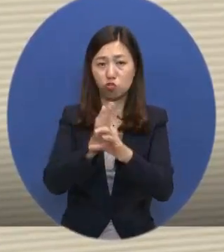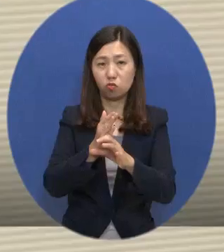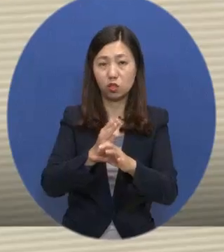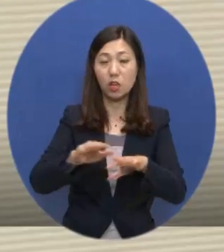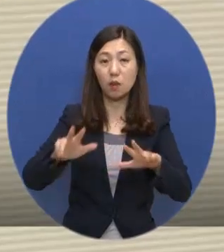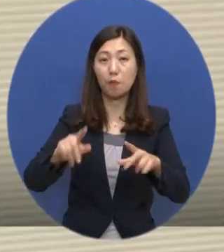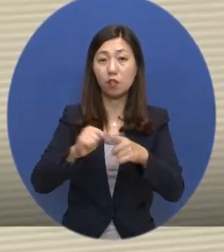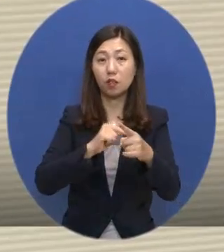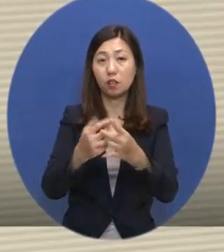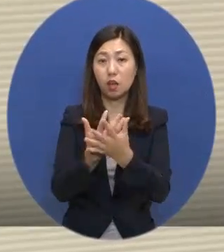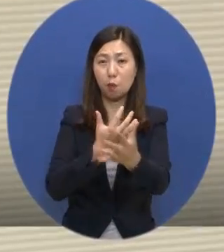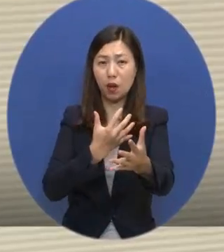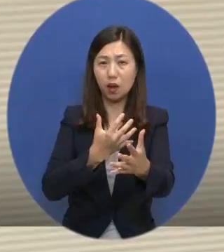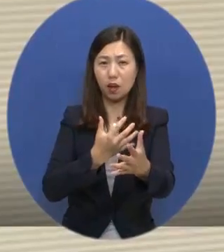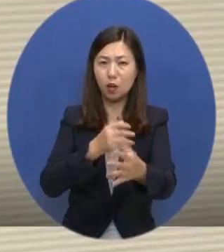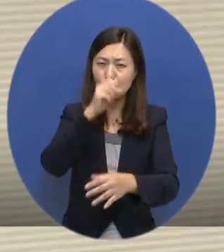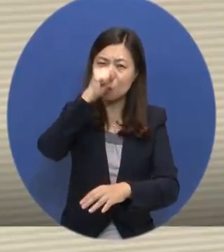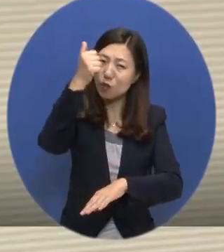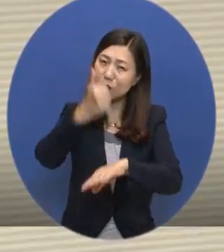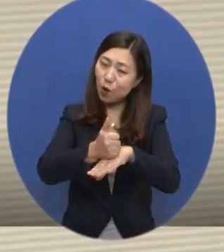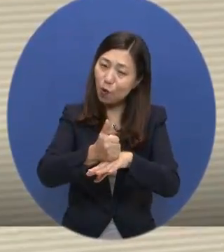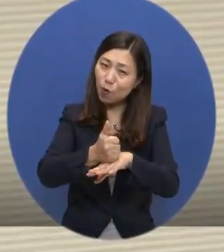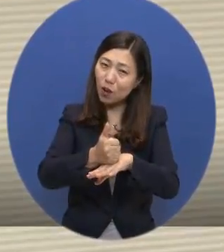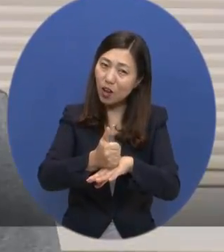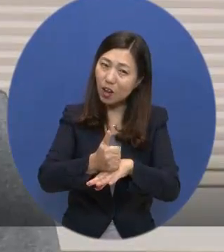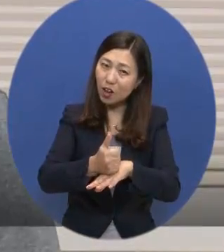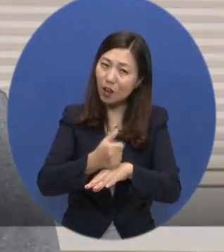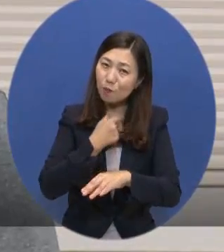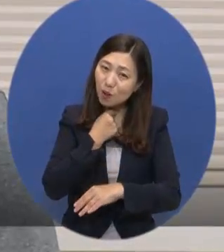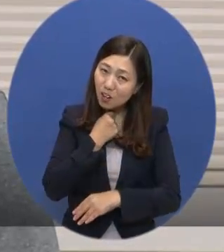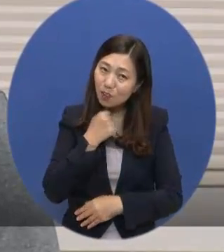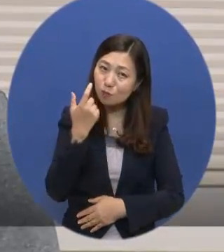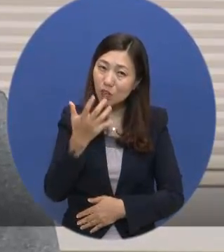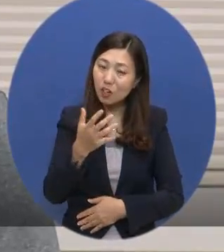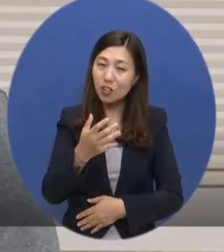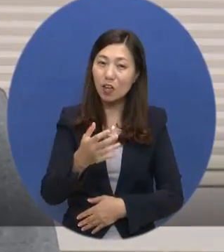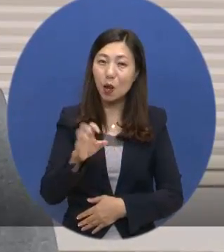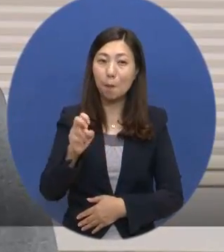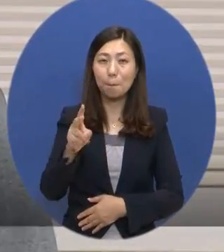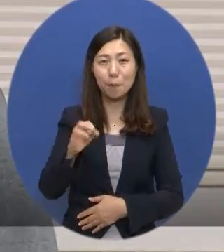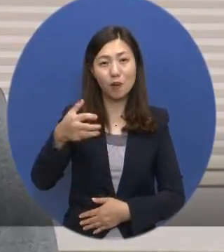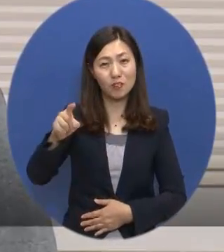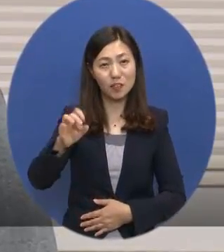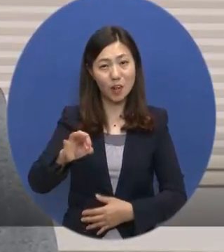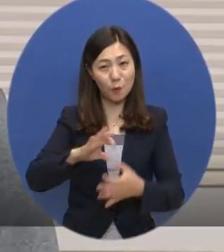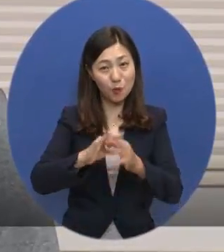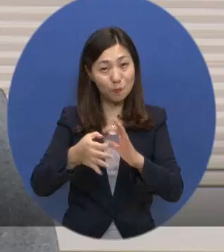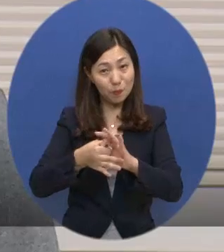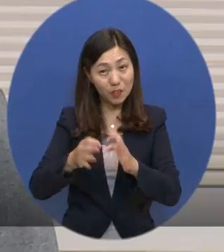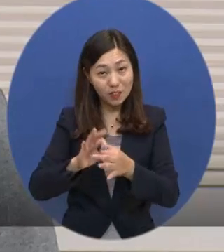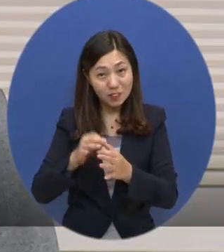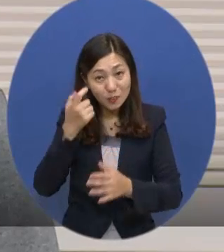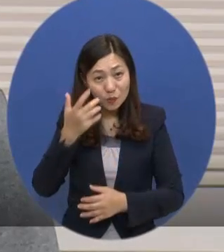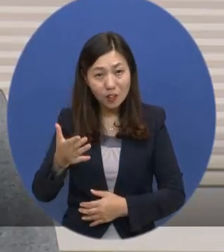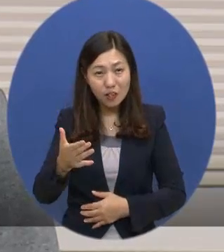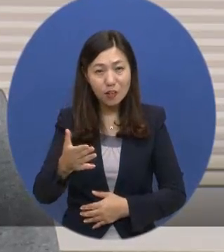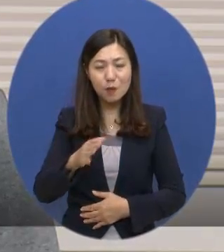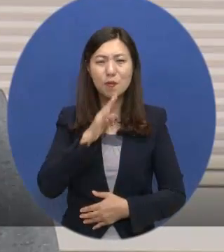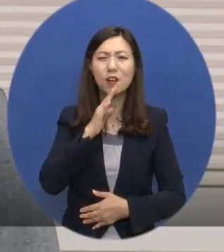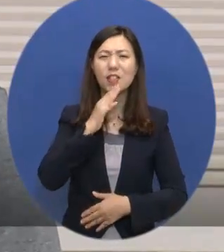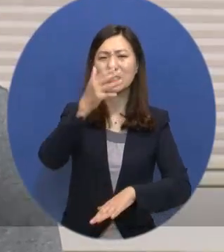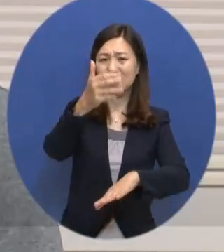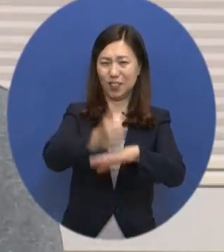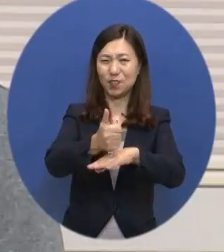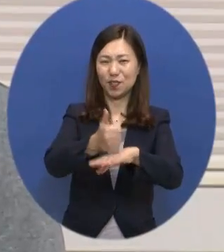대회가 또 그 하나의 결과물이 되겠네요. 말씀하신 평창 패럴림. 네. 이제 끝이죠. 이제 결과물이